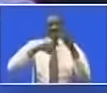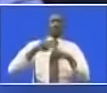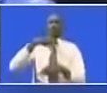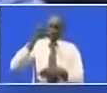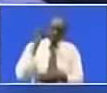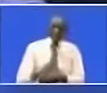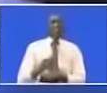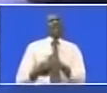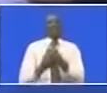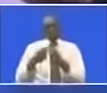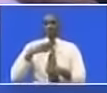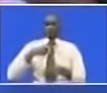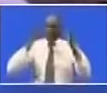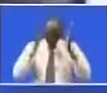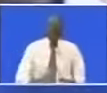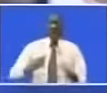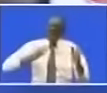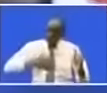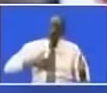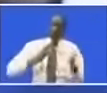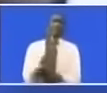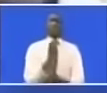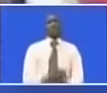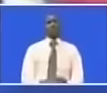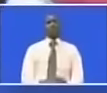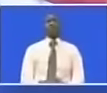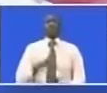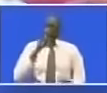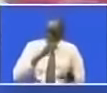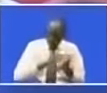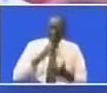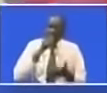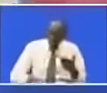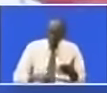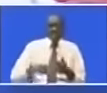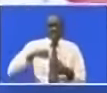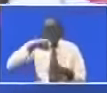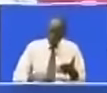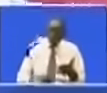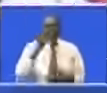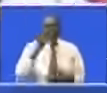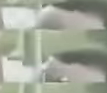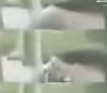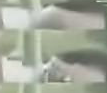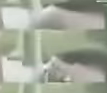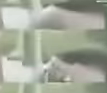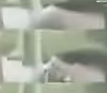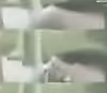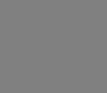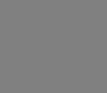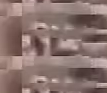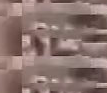kama sisi lazima binadamu, tunataka haki yetu. Kwanza jambo la msingi, tume ya taifa haitendi haki kwa mwananchi. Sababu